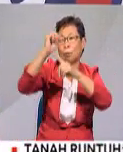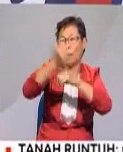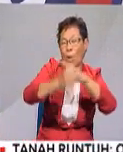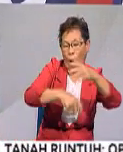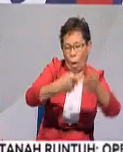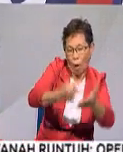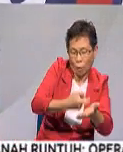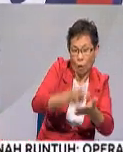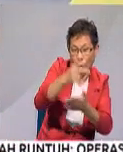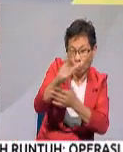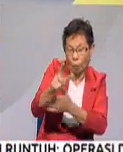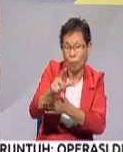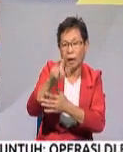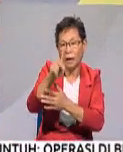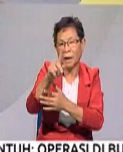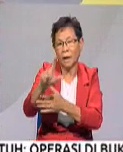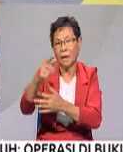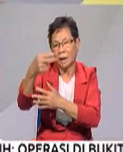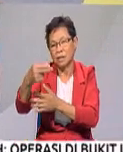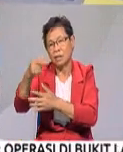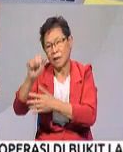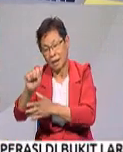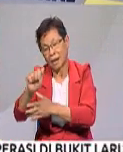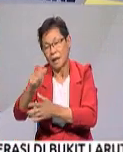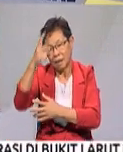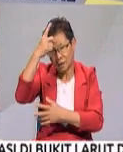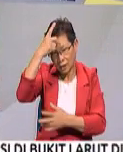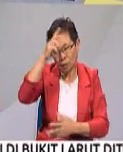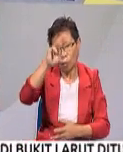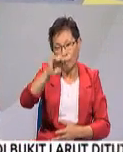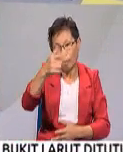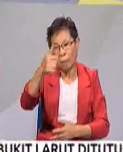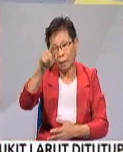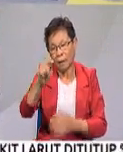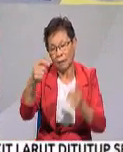Hoki Kuala Lumpur KLHA, Datuk Seri Megat D.